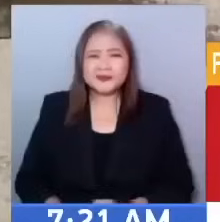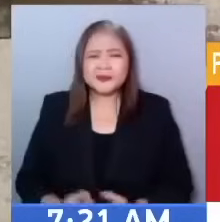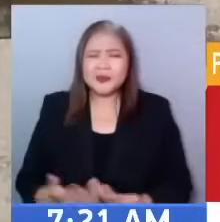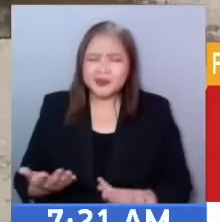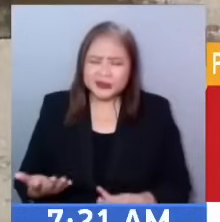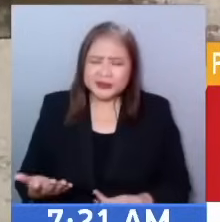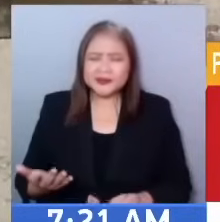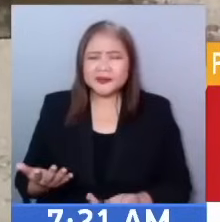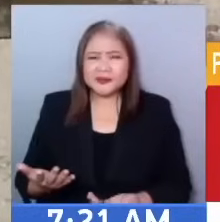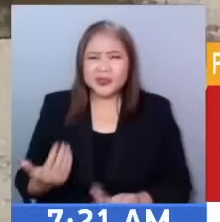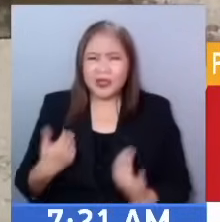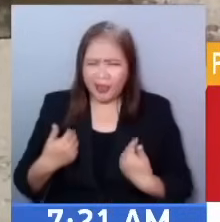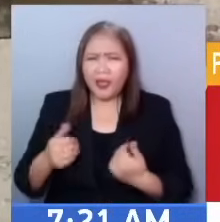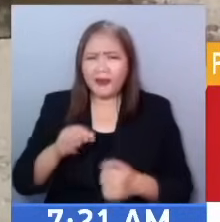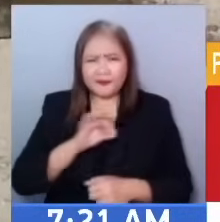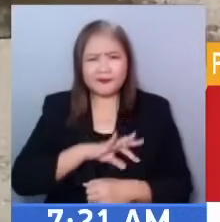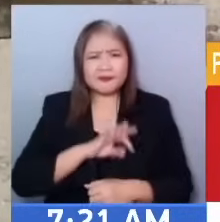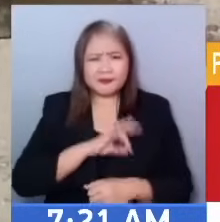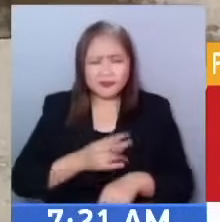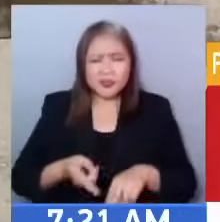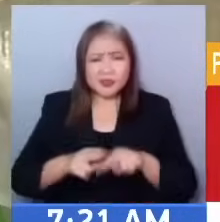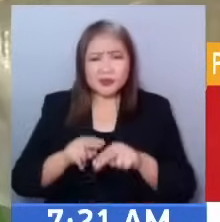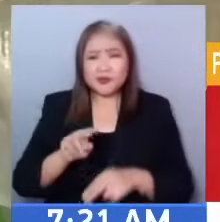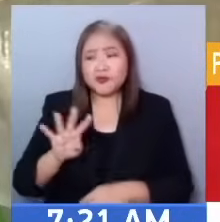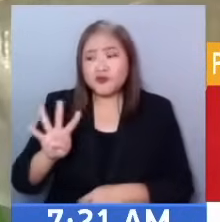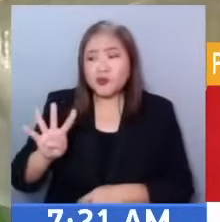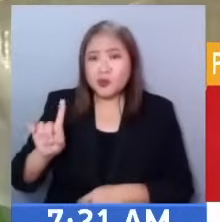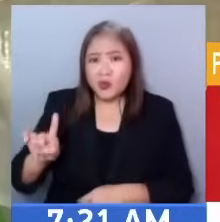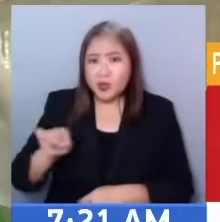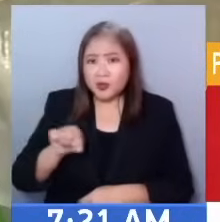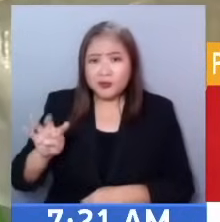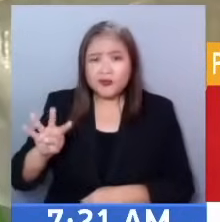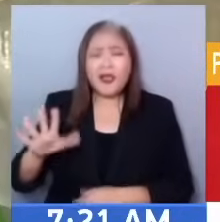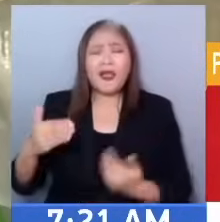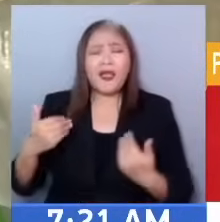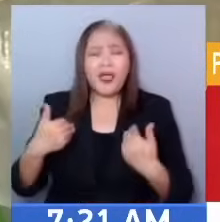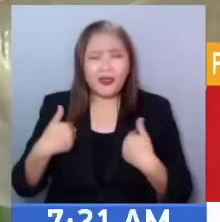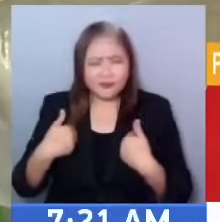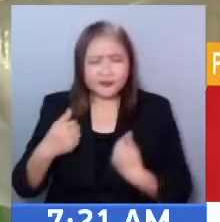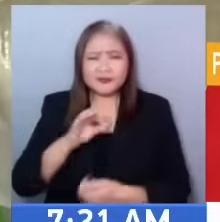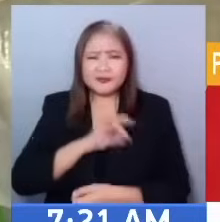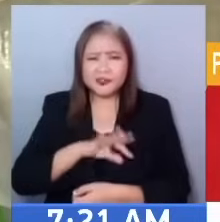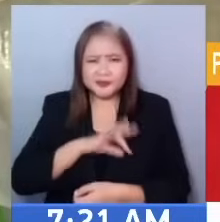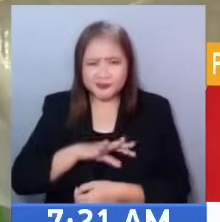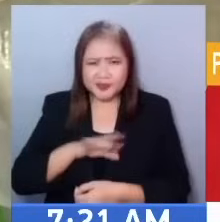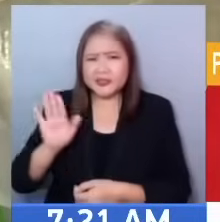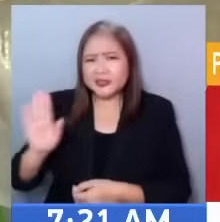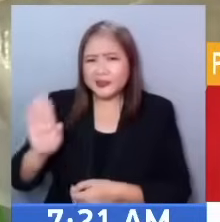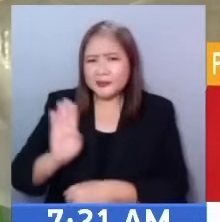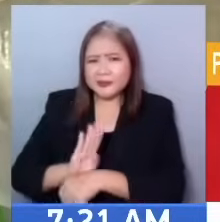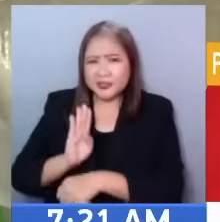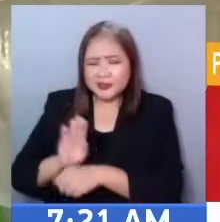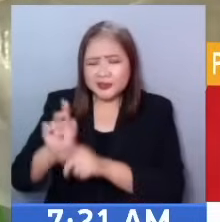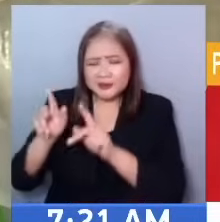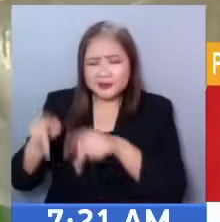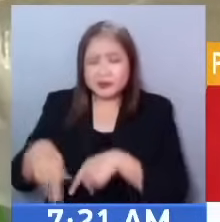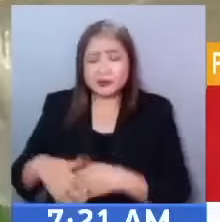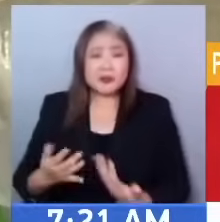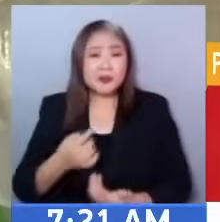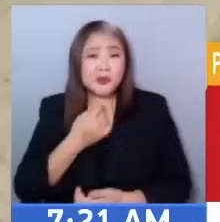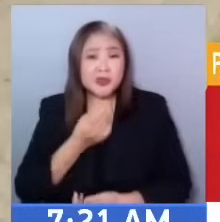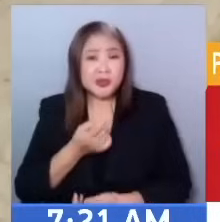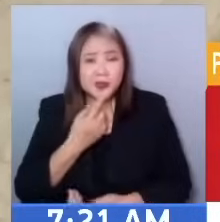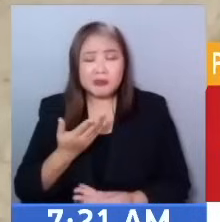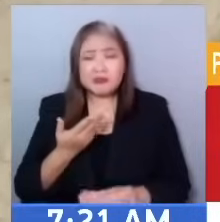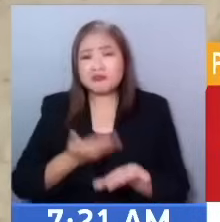tubo pa sila sa 41 to 45. Kaya hindi naman pwede na sasabihin nila binili ng mahal.